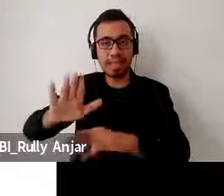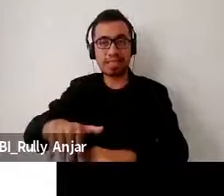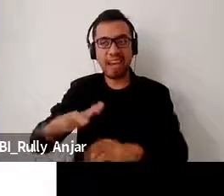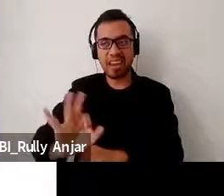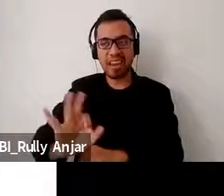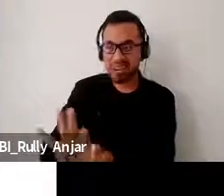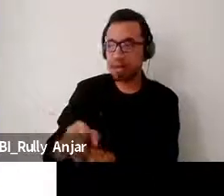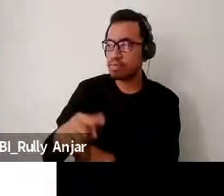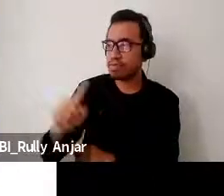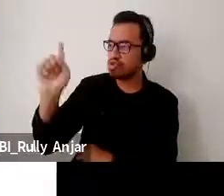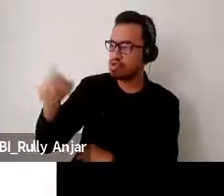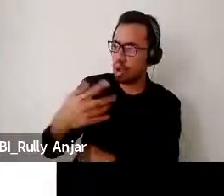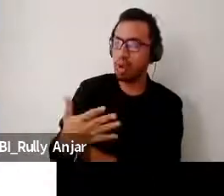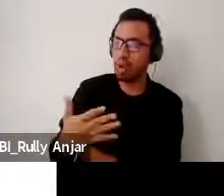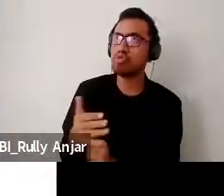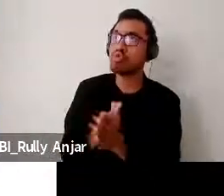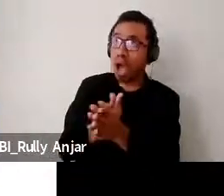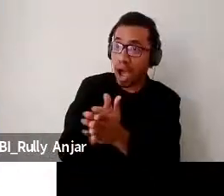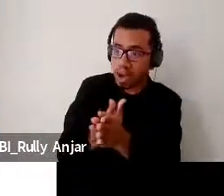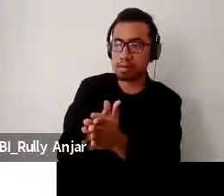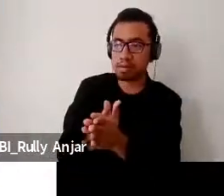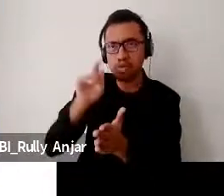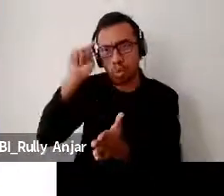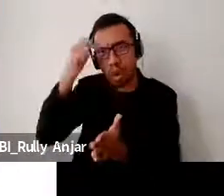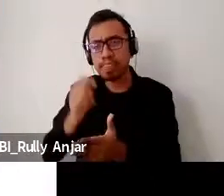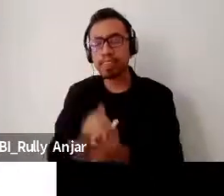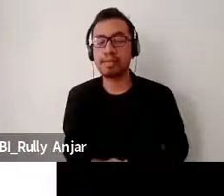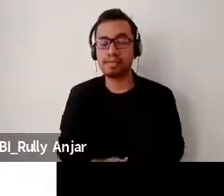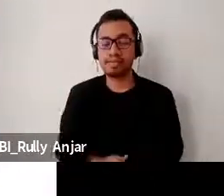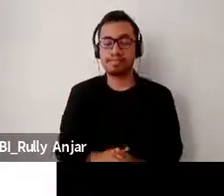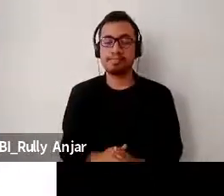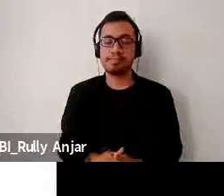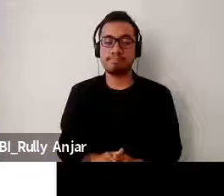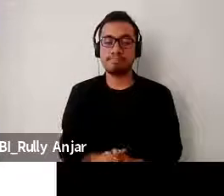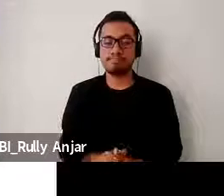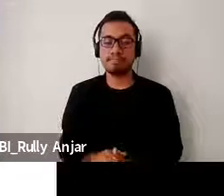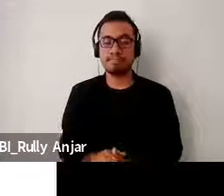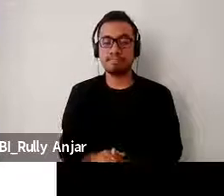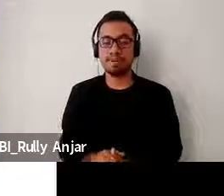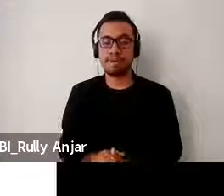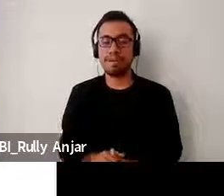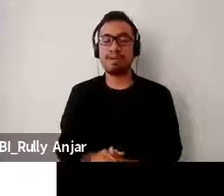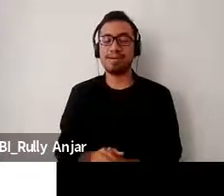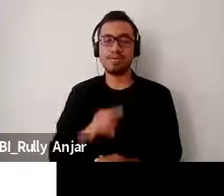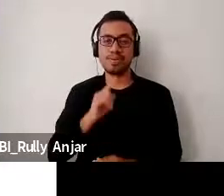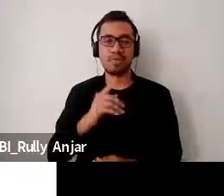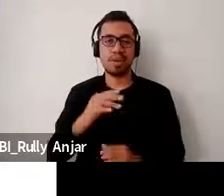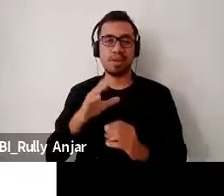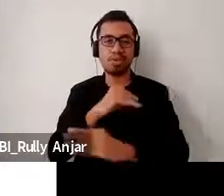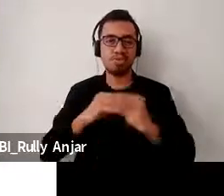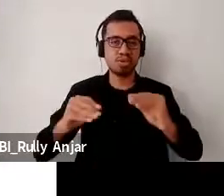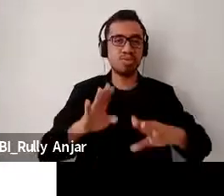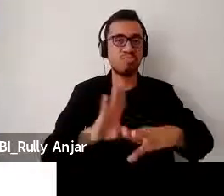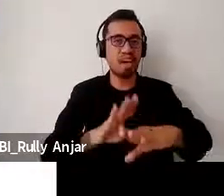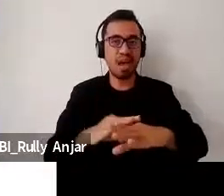bahasan-bahasan itu tidak ada gitu. Kemudian tentang ketimpangan struktural, tidak ada diskusi kultural tentang apa yang seharusnya